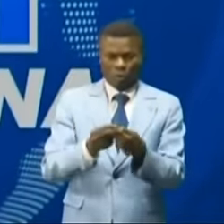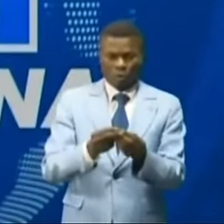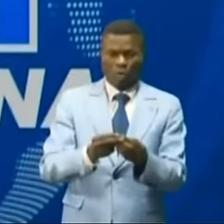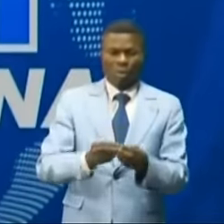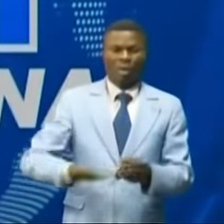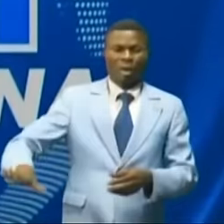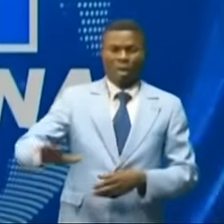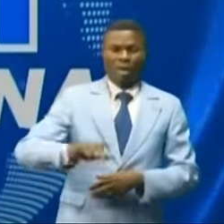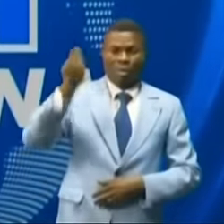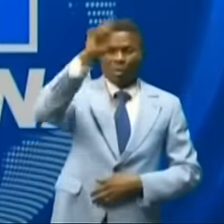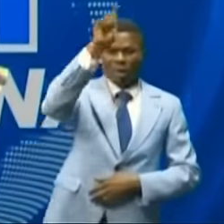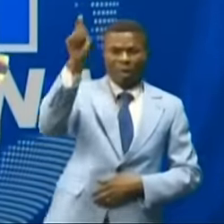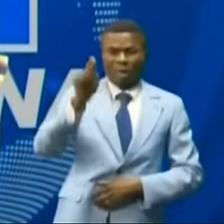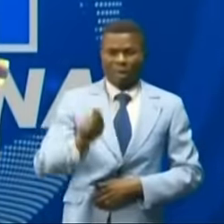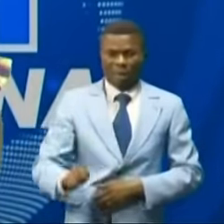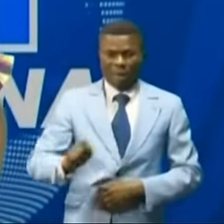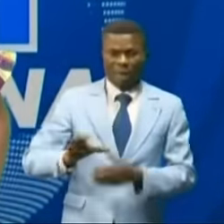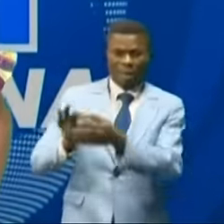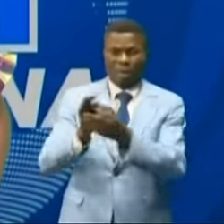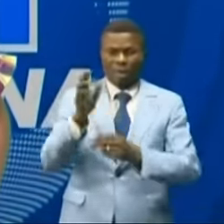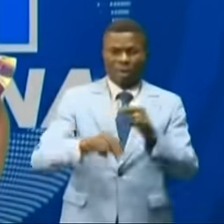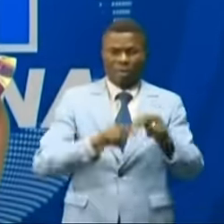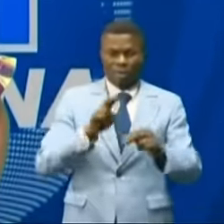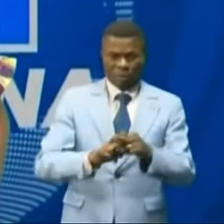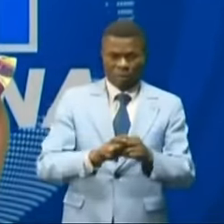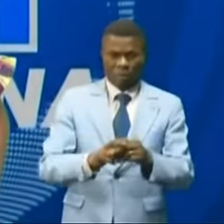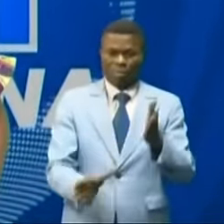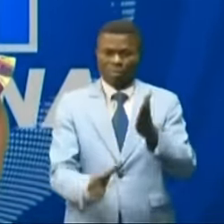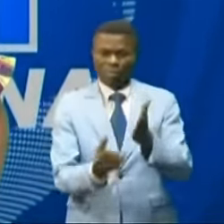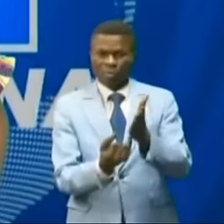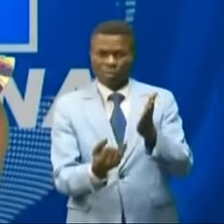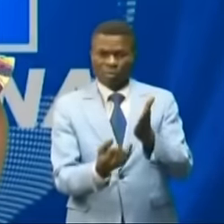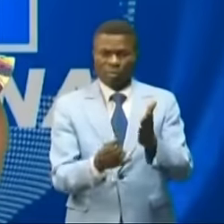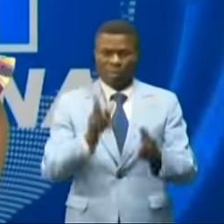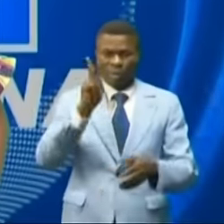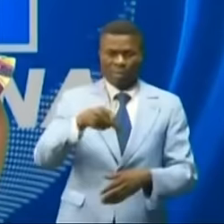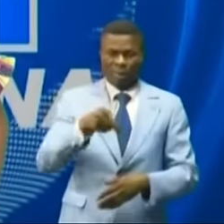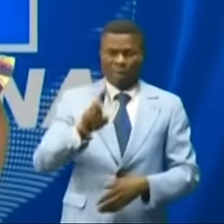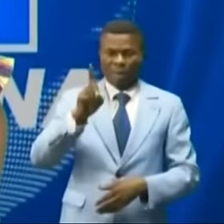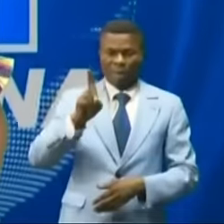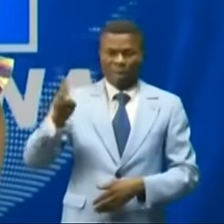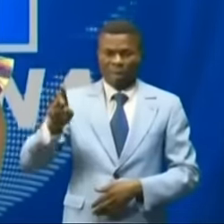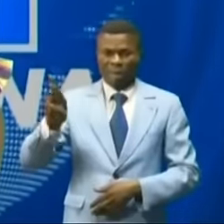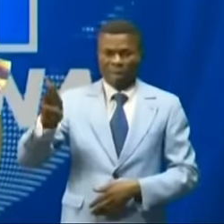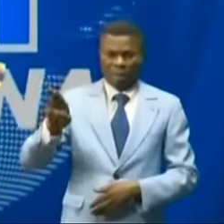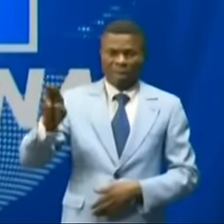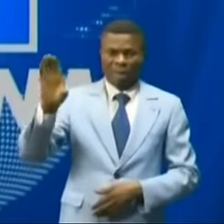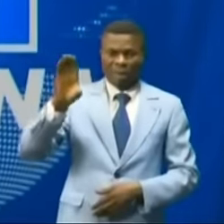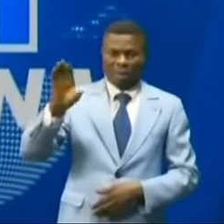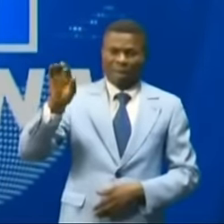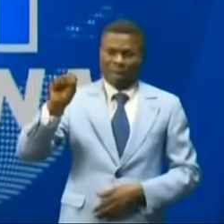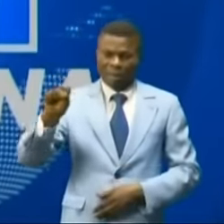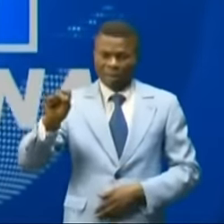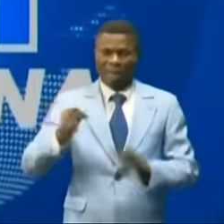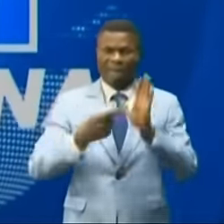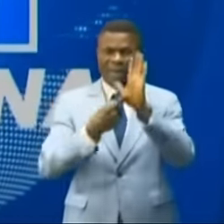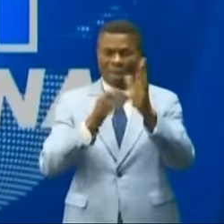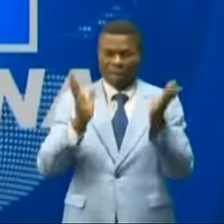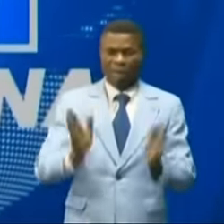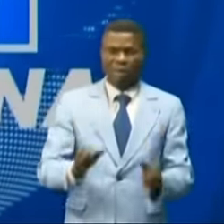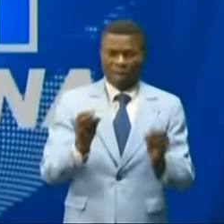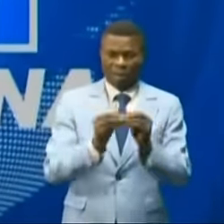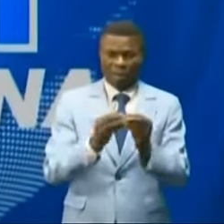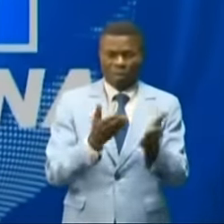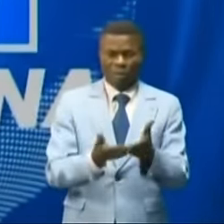en Tanzanie. Le coordonnateur national ad intérim du PDDRCS a représenté la RDC à ses